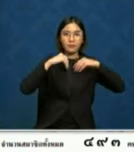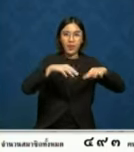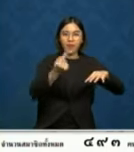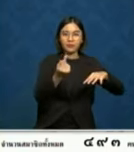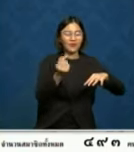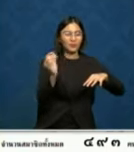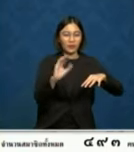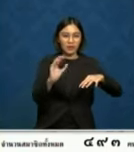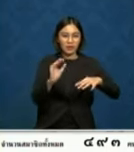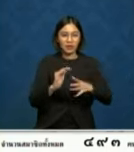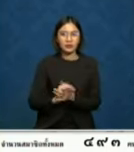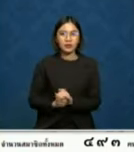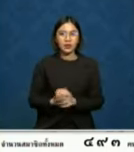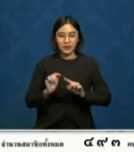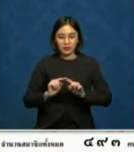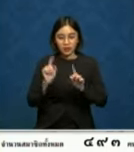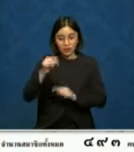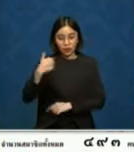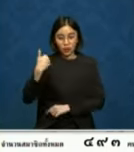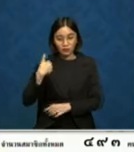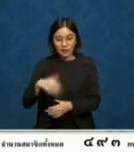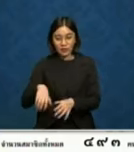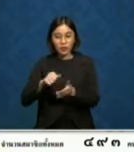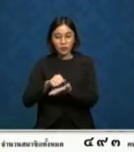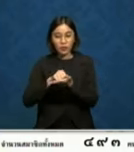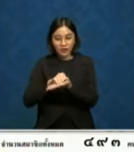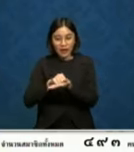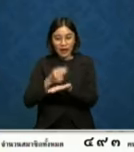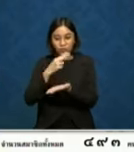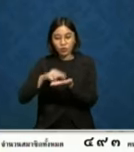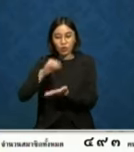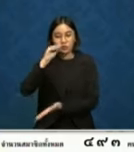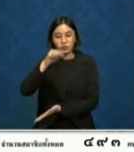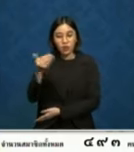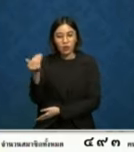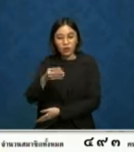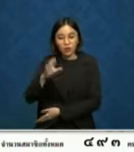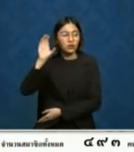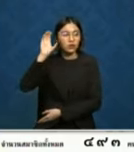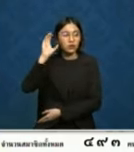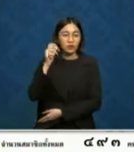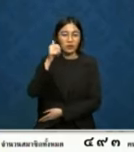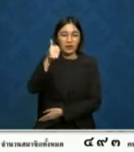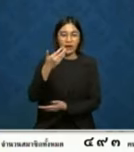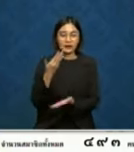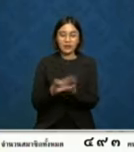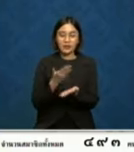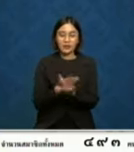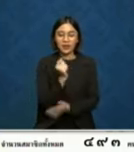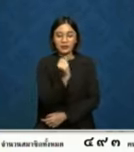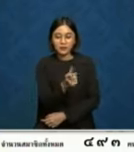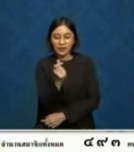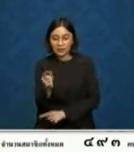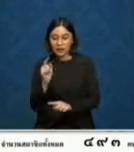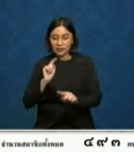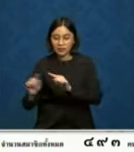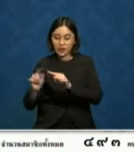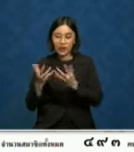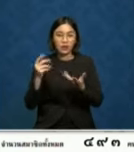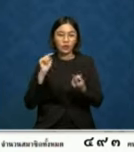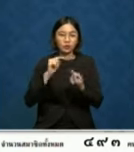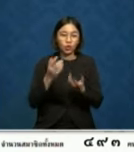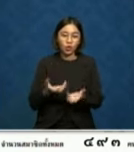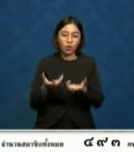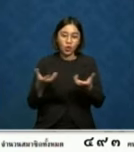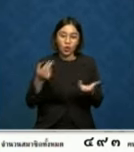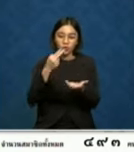เพียงอย่างเดียวแต่มันต้องมีการบริการจัดส่งที่รวดเร็วและเชื่อถือได้ค่าใช้จ่ายค่าใช้จ่ายในการจัด